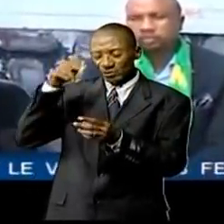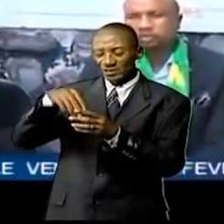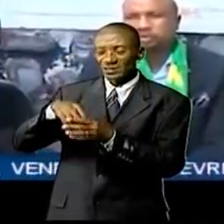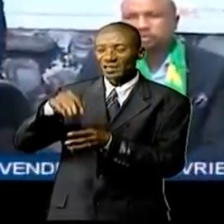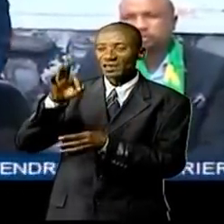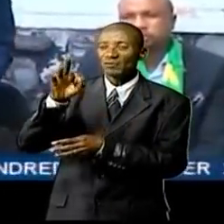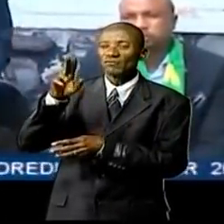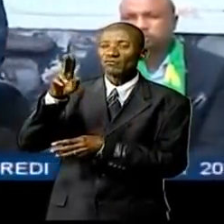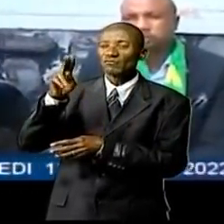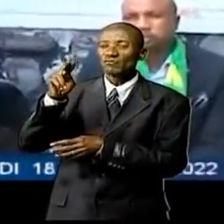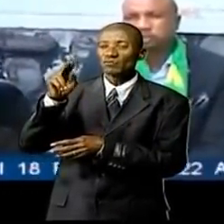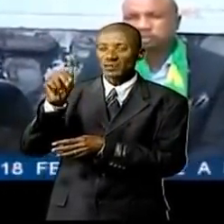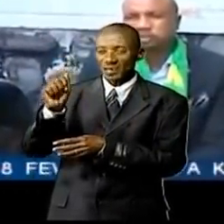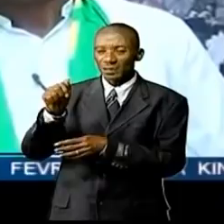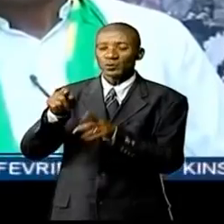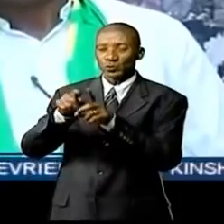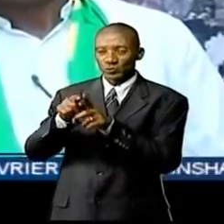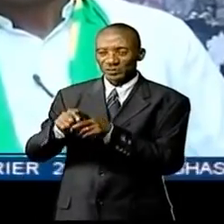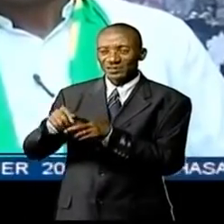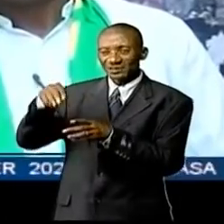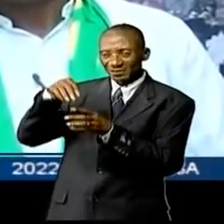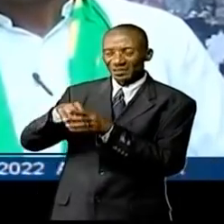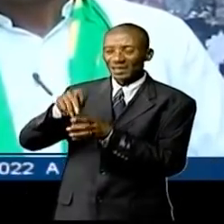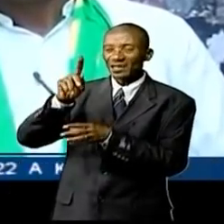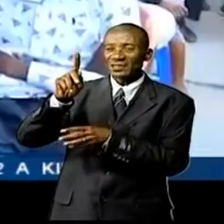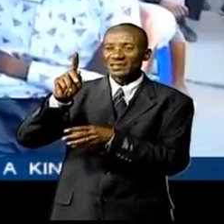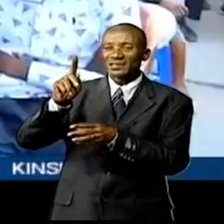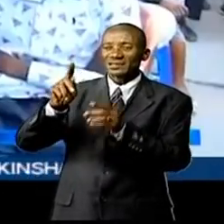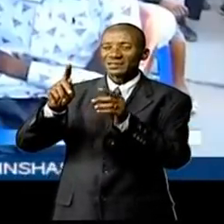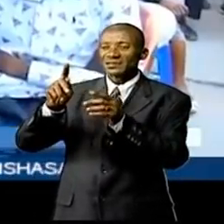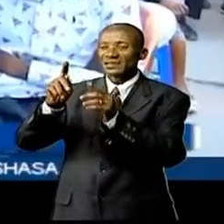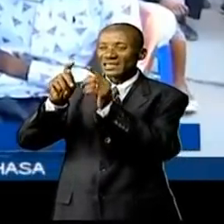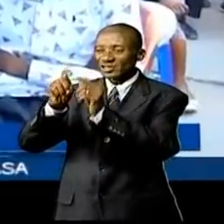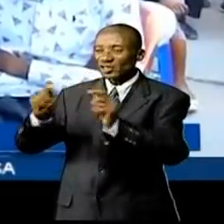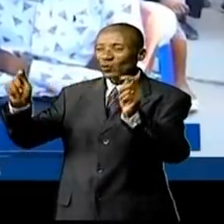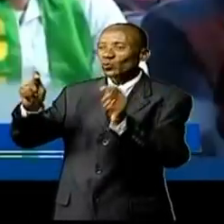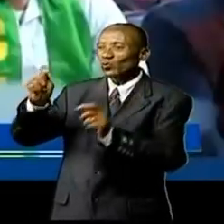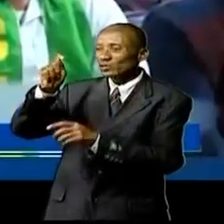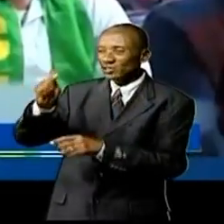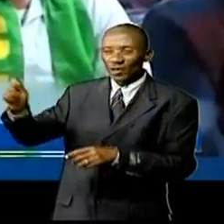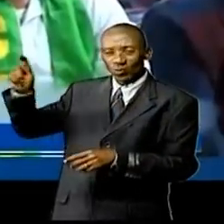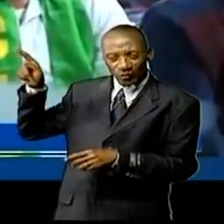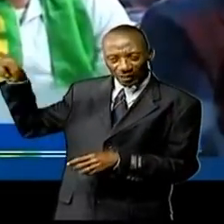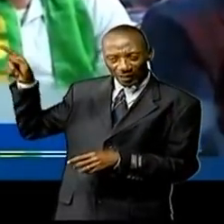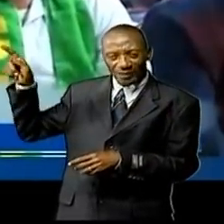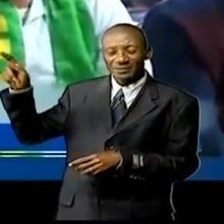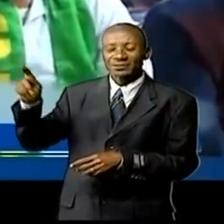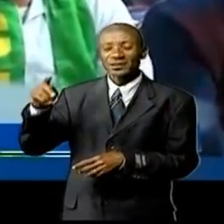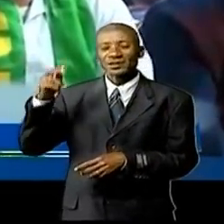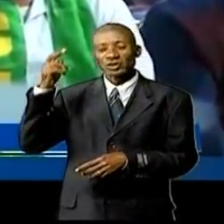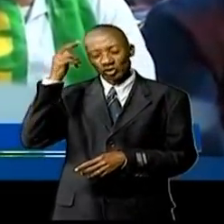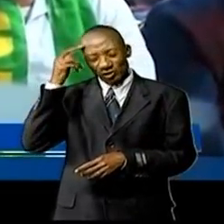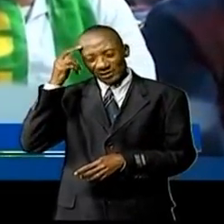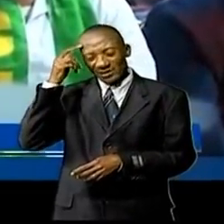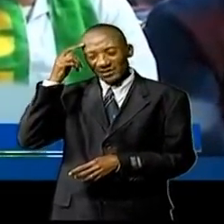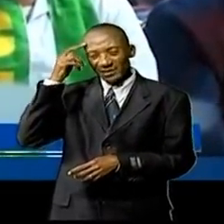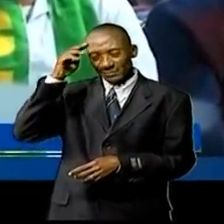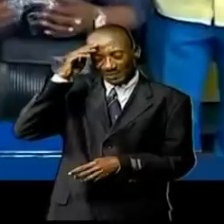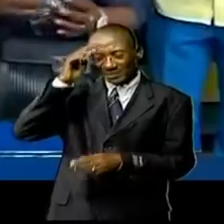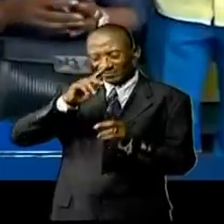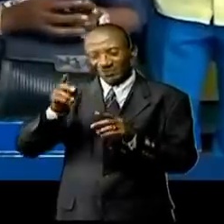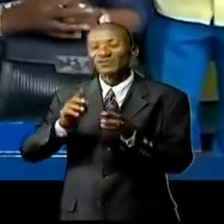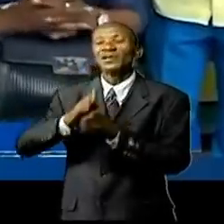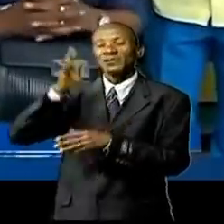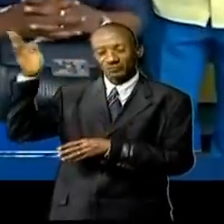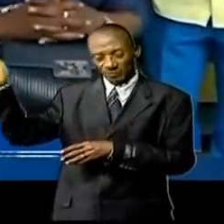Tchangou. Entre-temps, le secrétaire général adjoint aux fédérations et à l'administration, Shadrach Mandefou, lui va inaugurer les